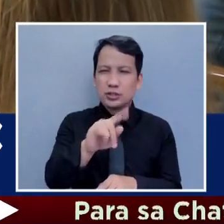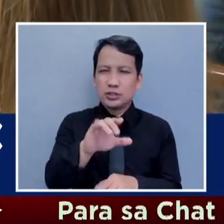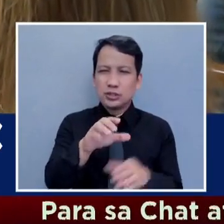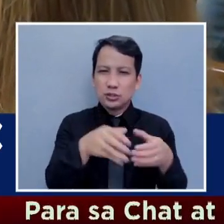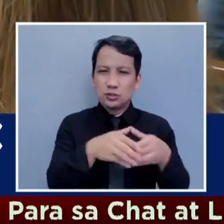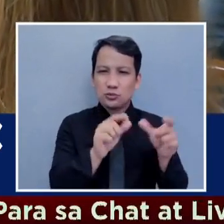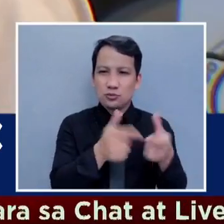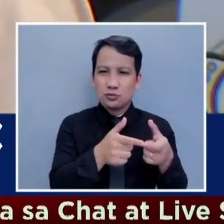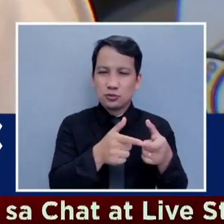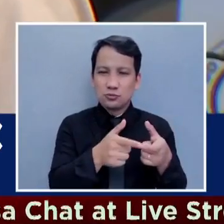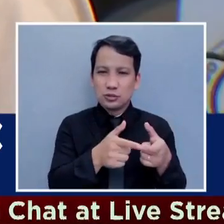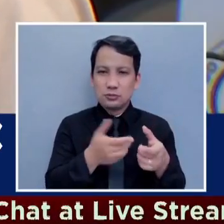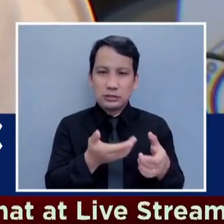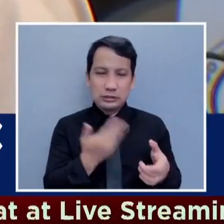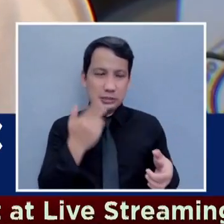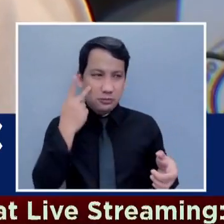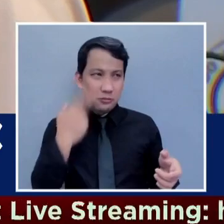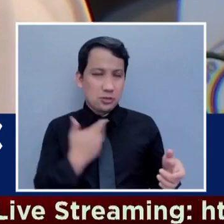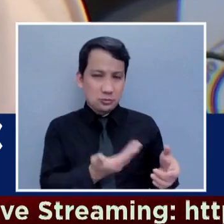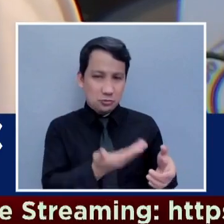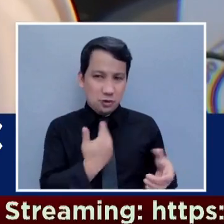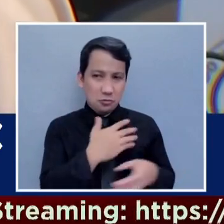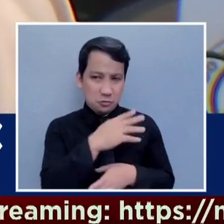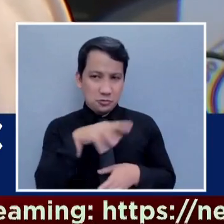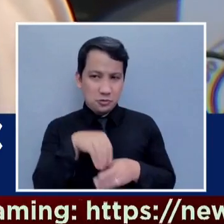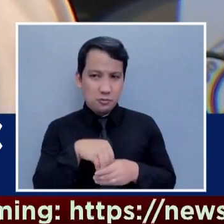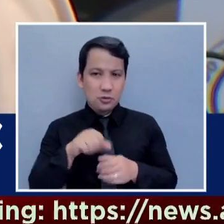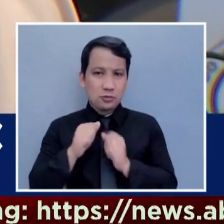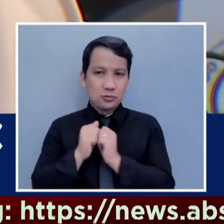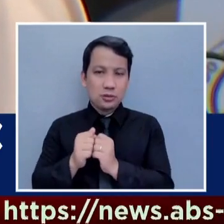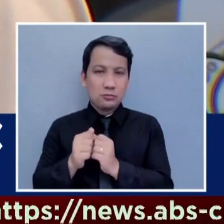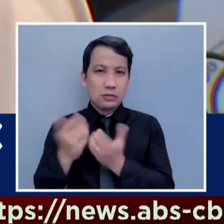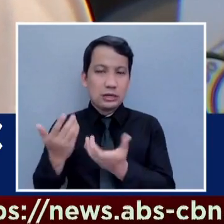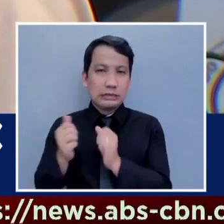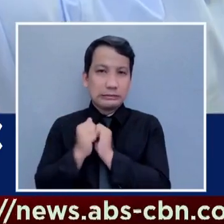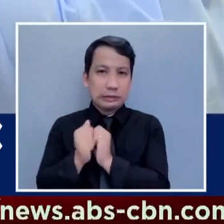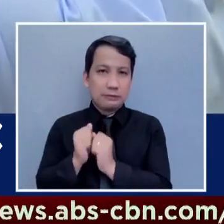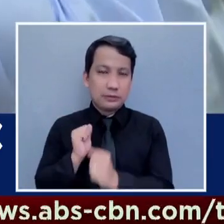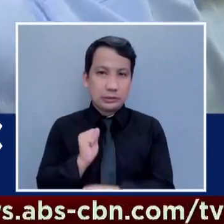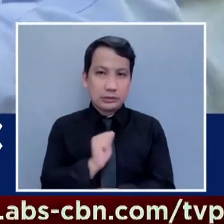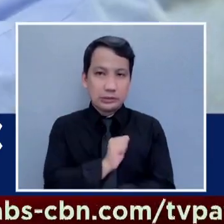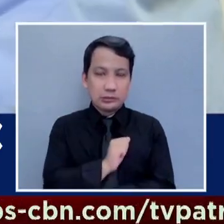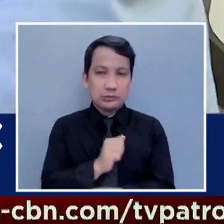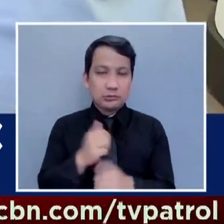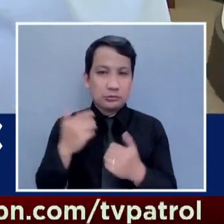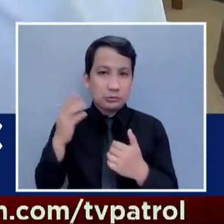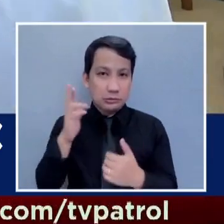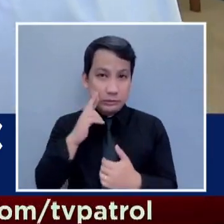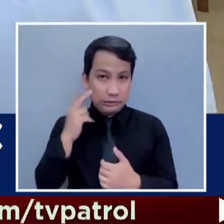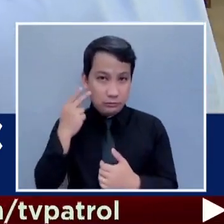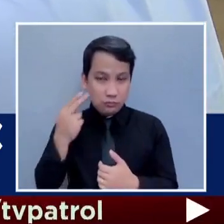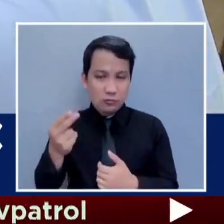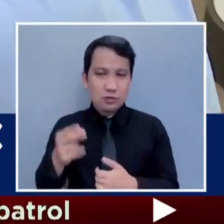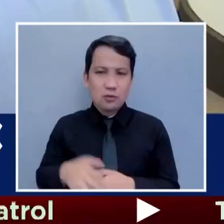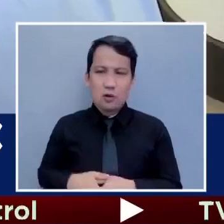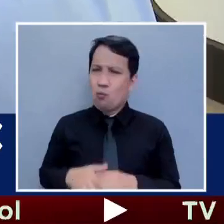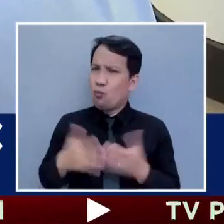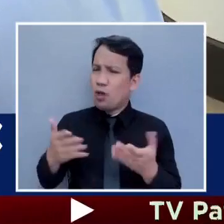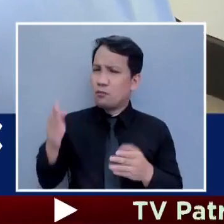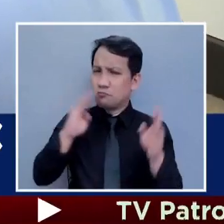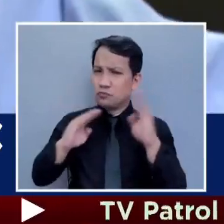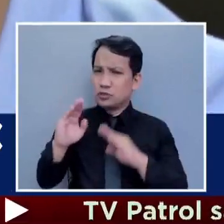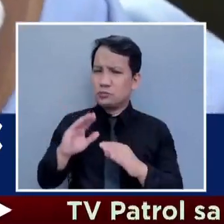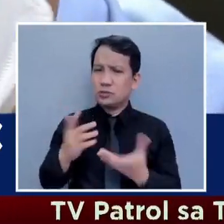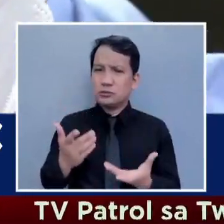sa minority bloc, pandagdag puwersa sa kanila ni Senadora Risa Ontiveros. Sabi pa ni Pimentel, walang problema sa kanya kung